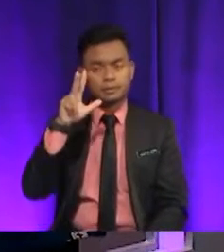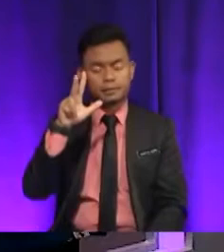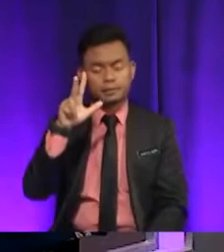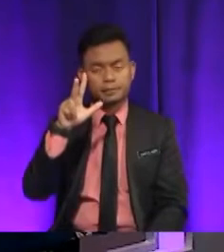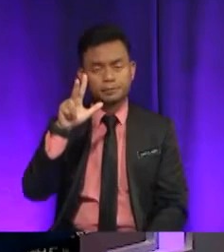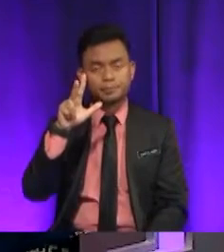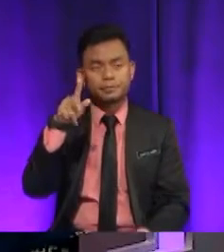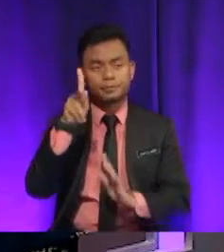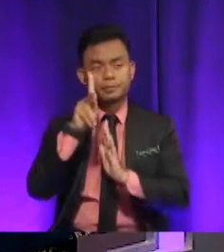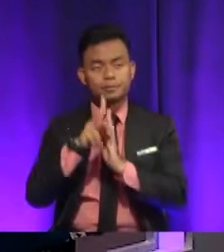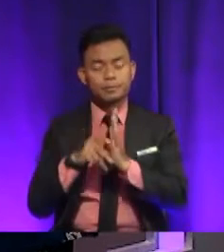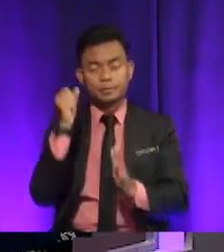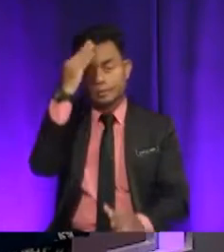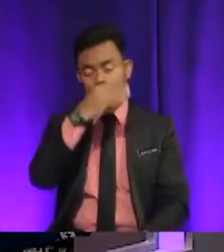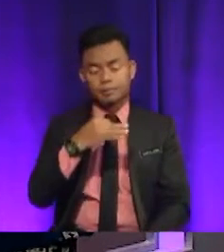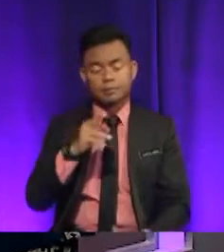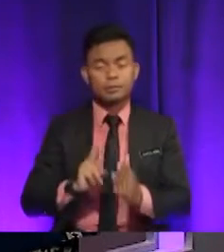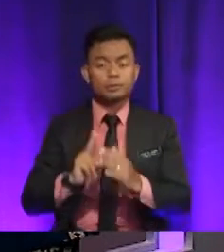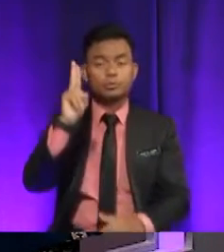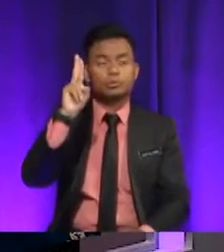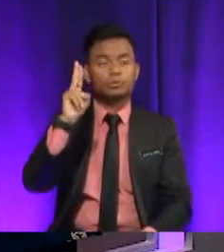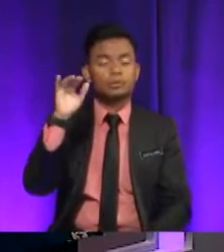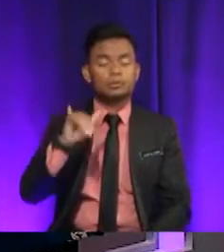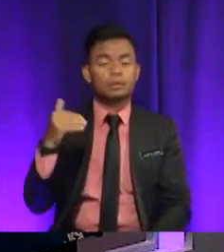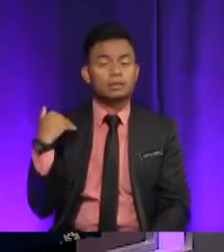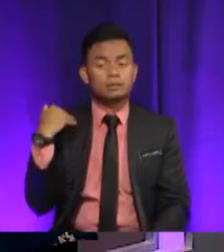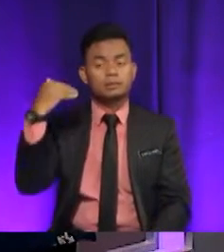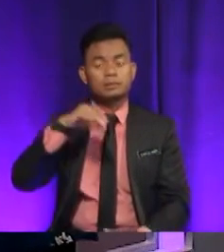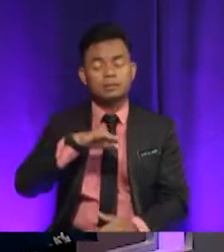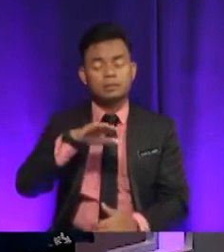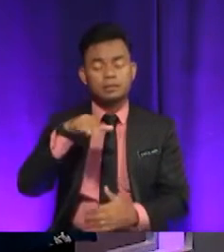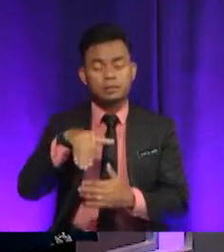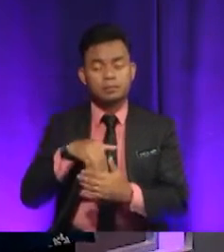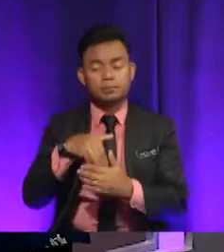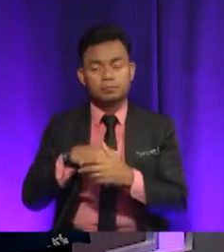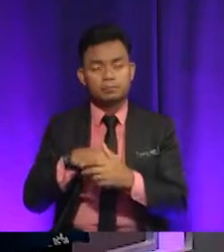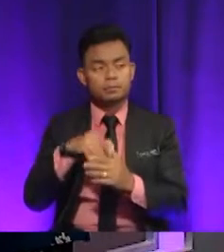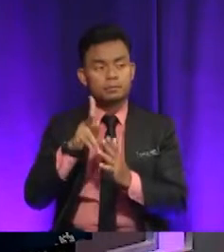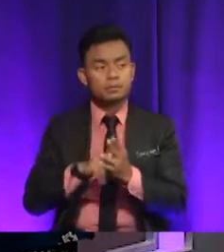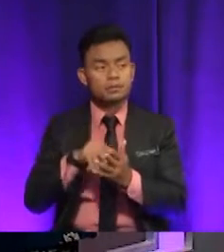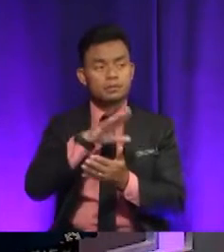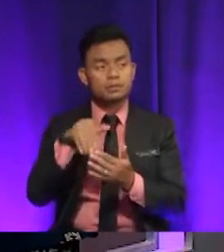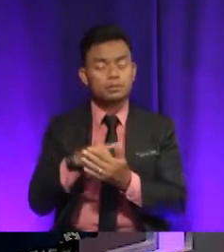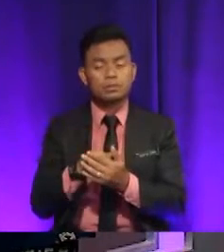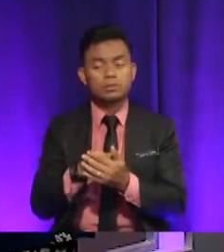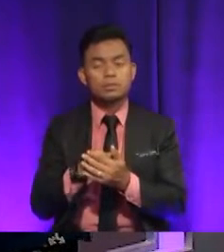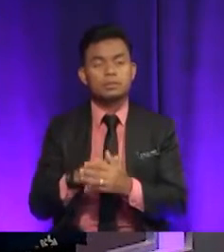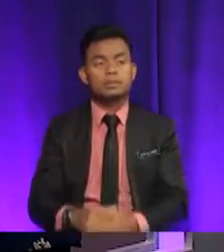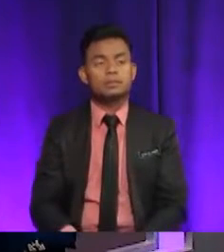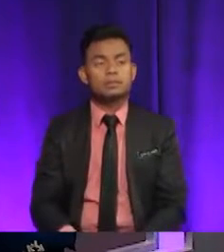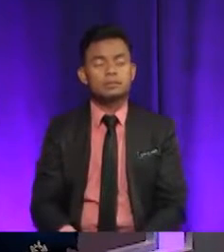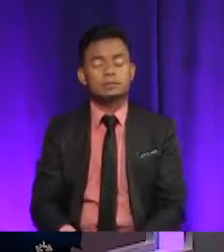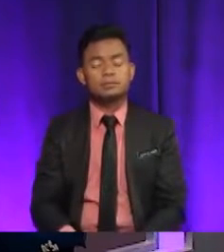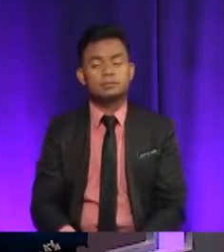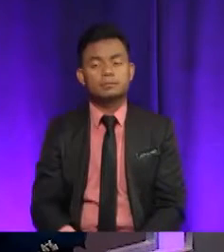watak Baginda yang terdapat dalam keseluruhan syair tersebut bermula pada rangka yang pertama sehingga